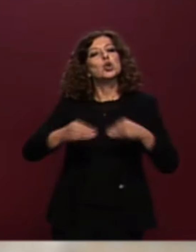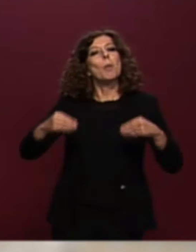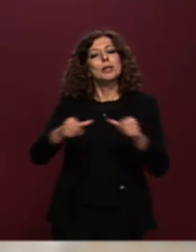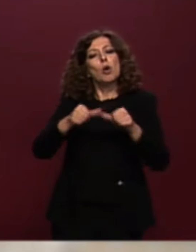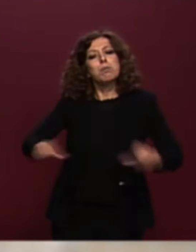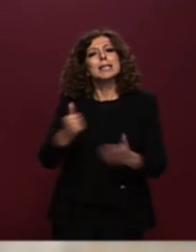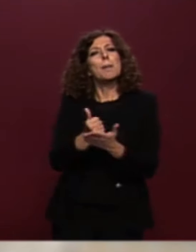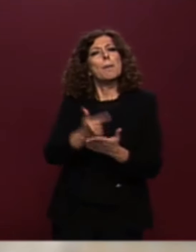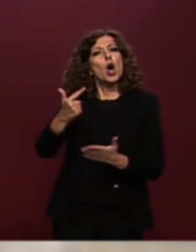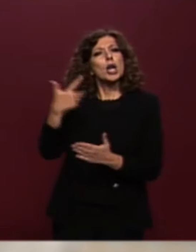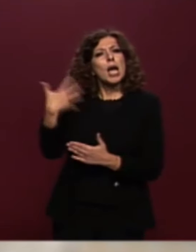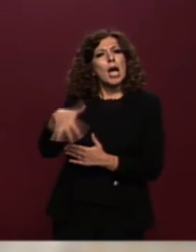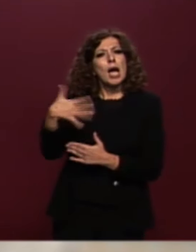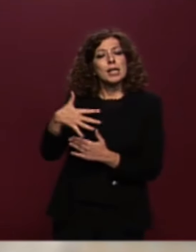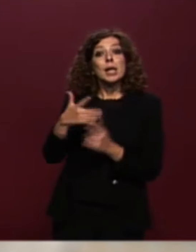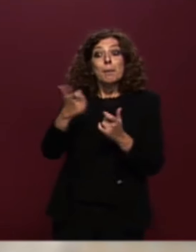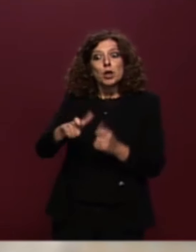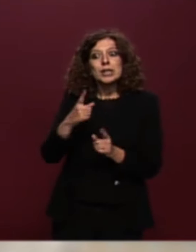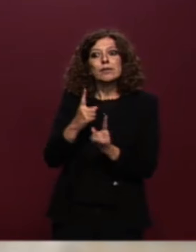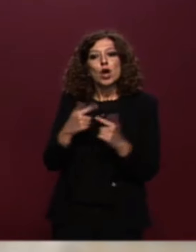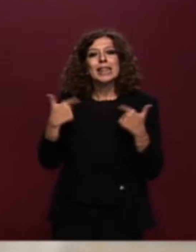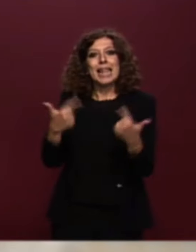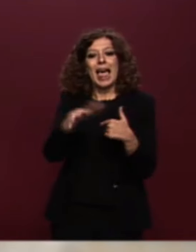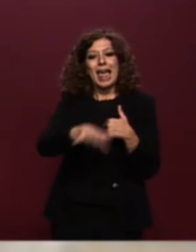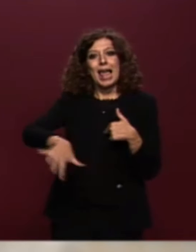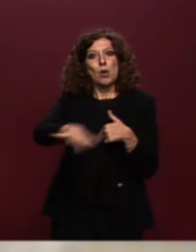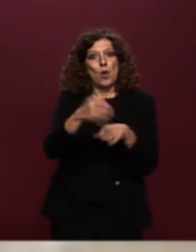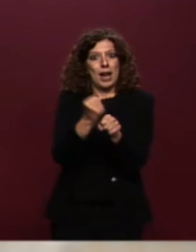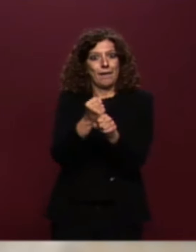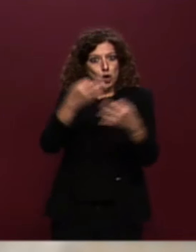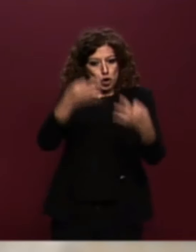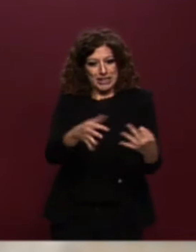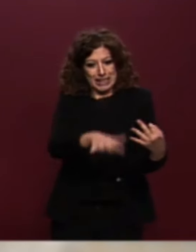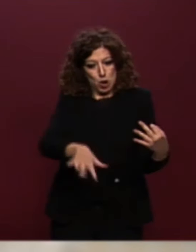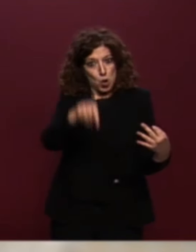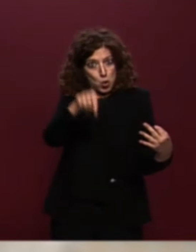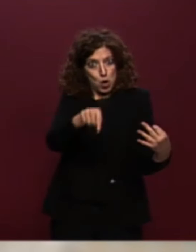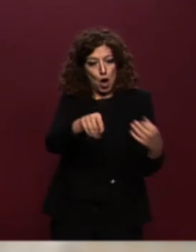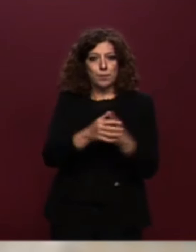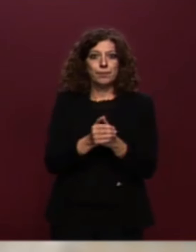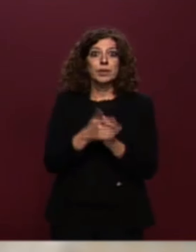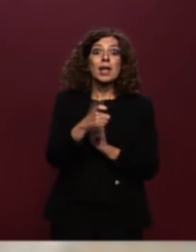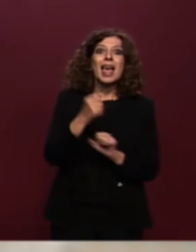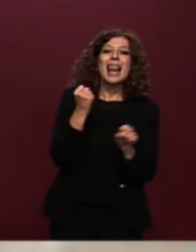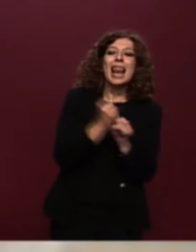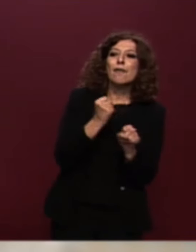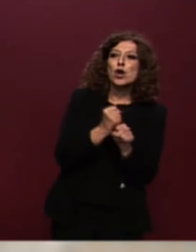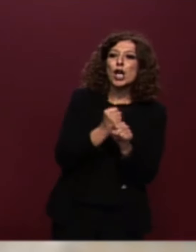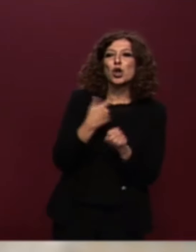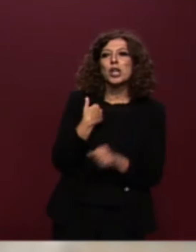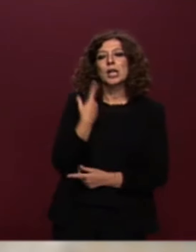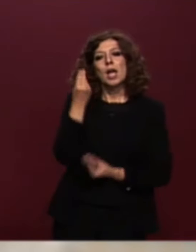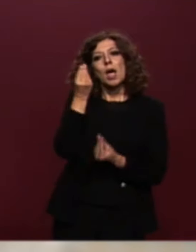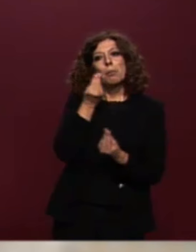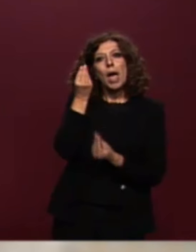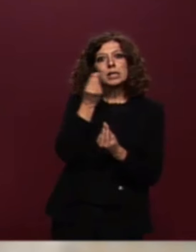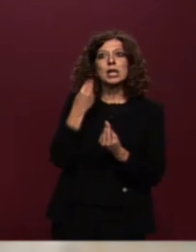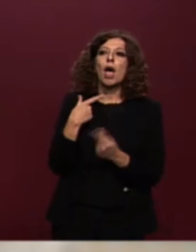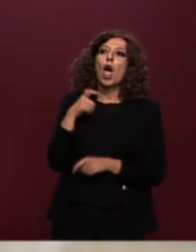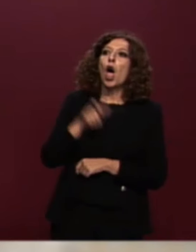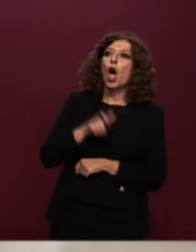per creare ambienti di lavoro sicuri. Essenziale che i lavoratori non vedano le norme di sicurezza come un